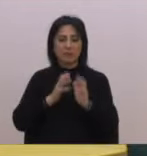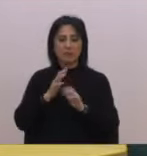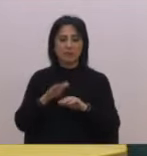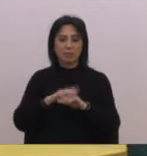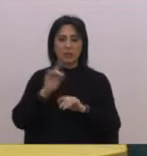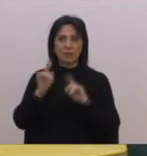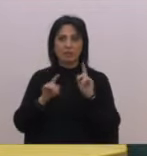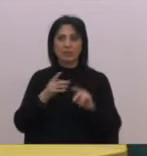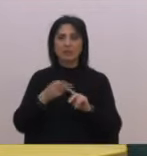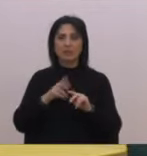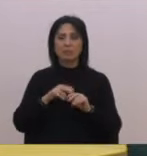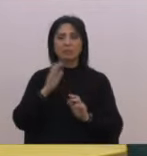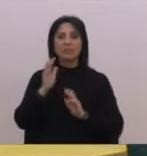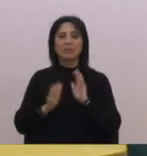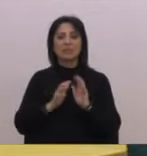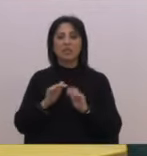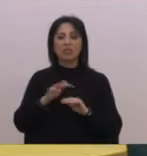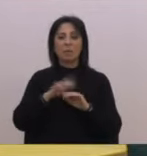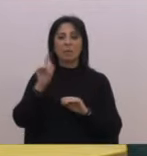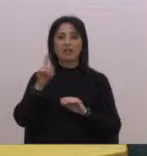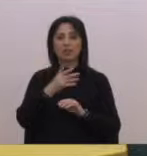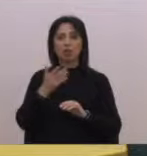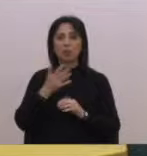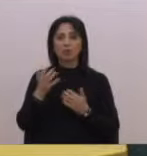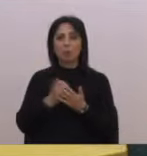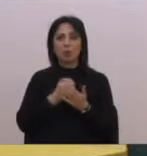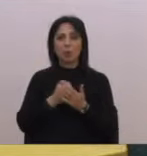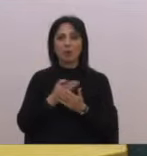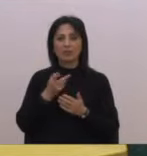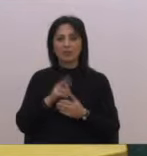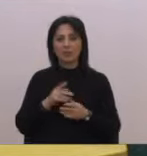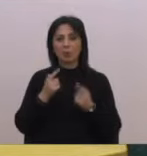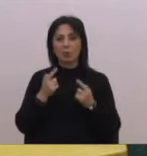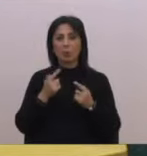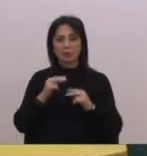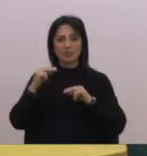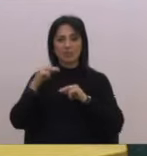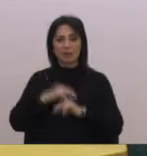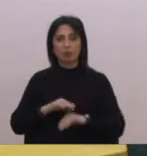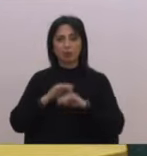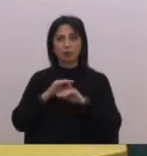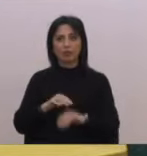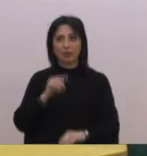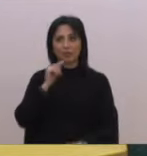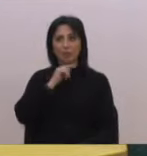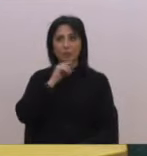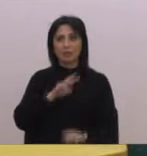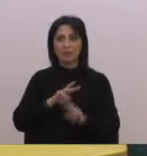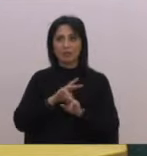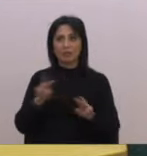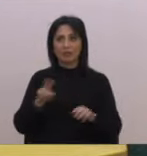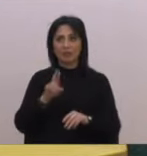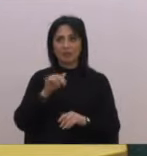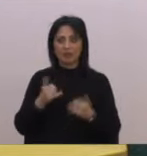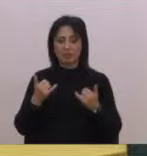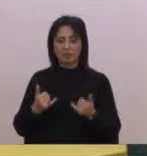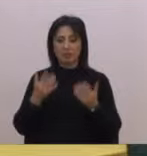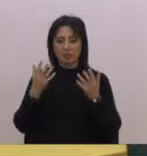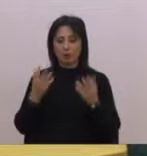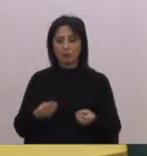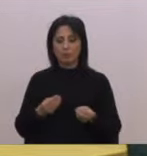ბაზრებზე. Იმ საერთაშორისო ბაზრებზე, რომლის მოპოვებისათვის უზარმაზარი სამუშაო ჩაატარა ეკონომიკის სამინისტრომ და